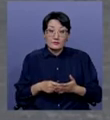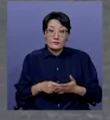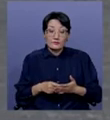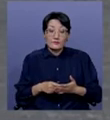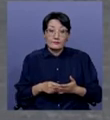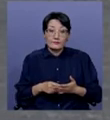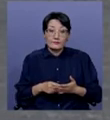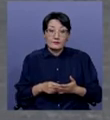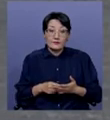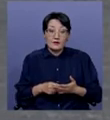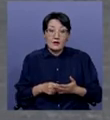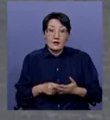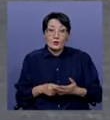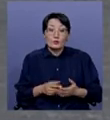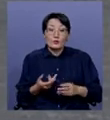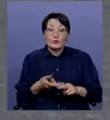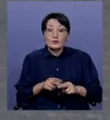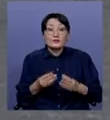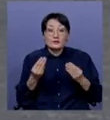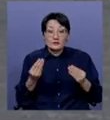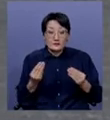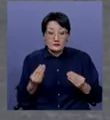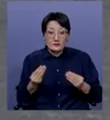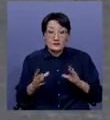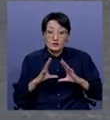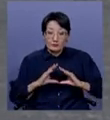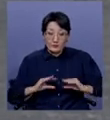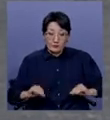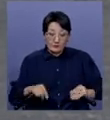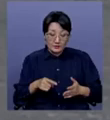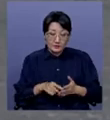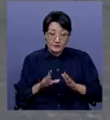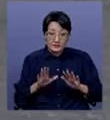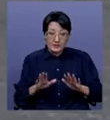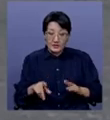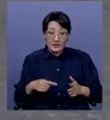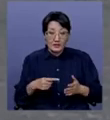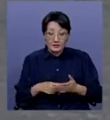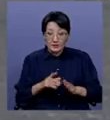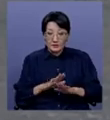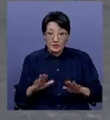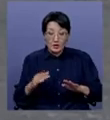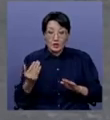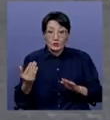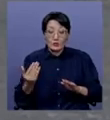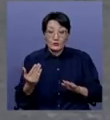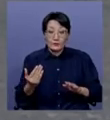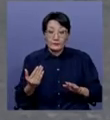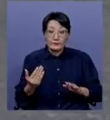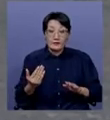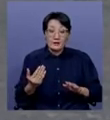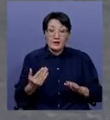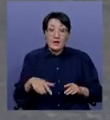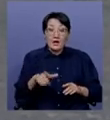жаныңның бір жұмағы сияқты қала ғой. Өйткені бұл тек қана қала ғана емес, ол